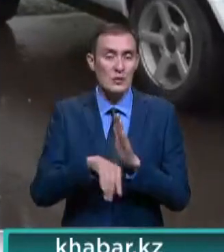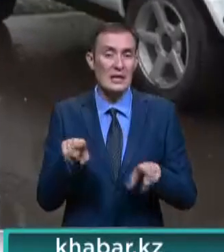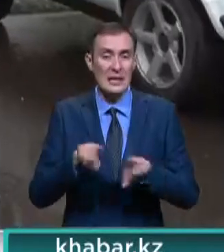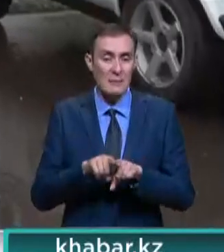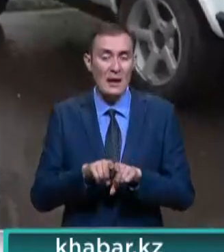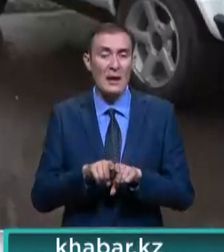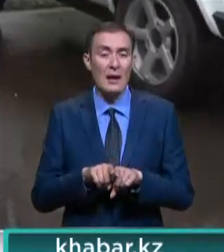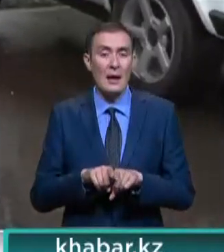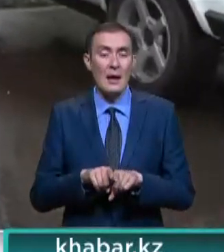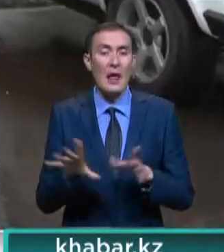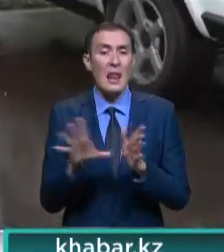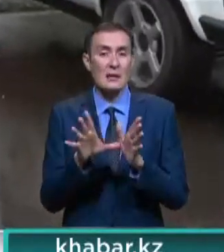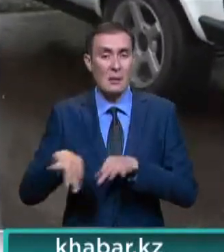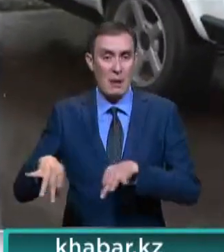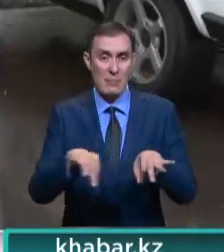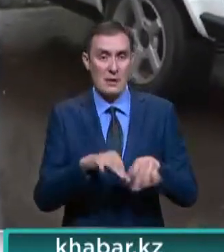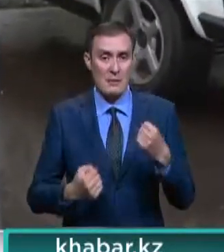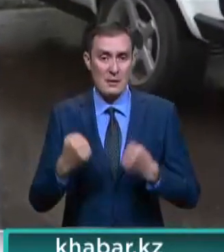такими электромобилями.